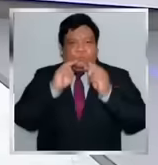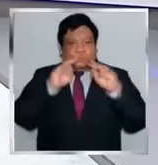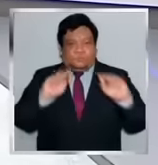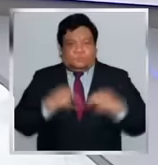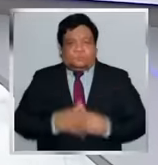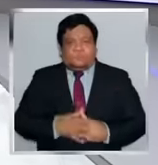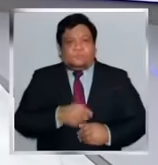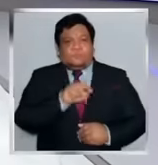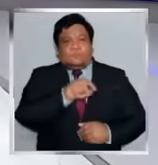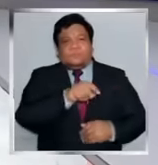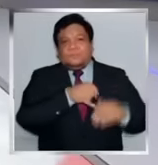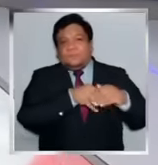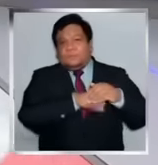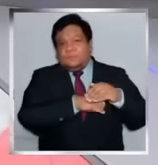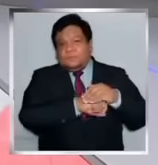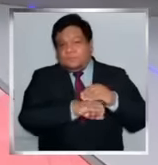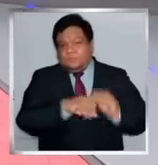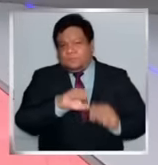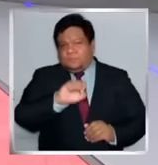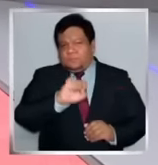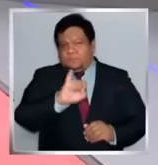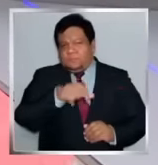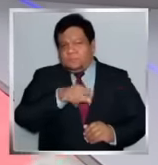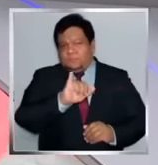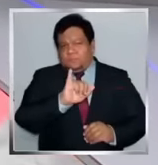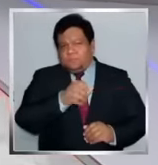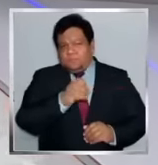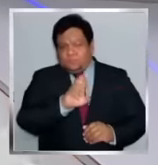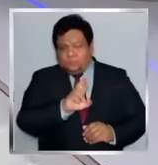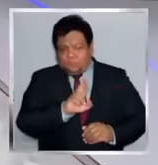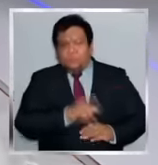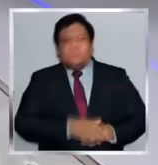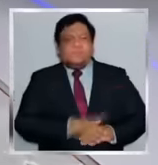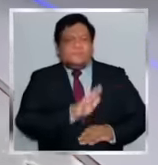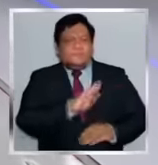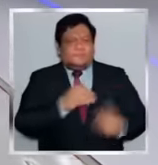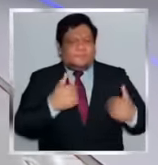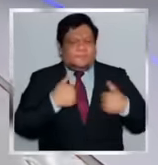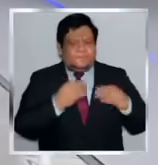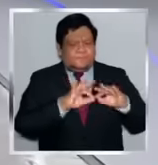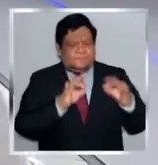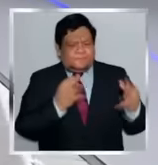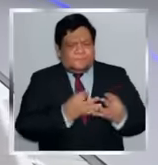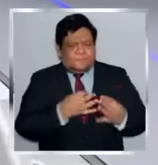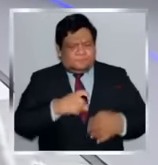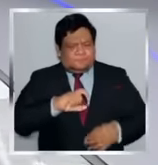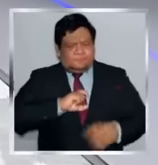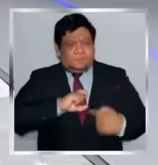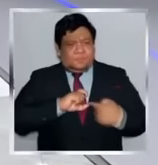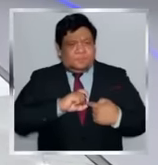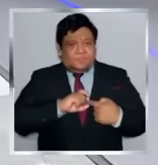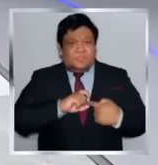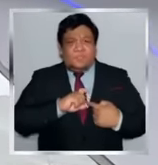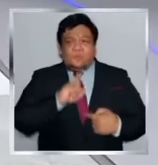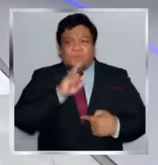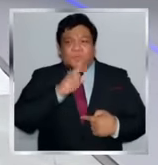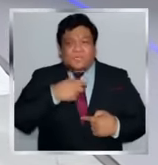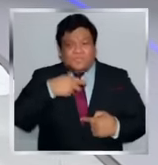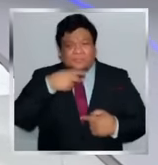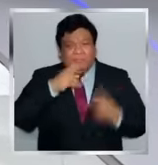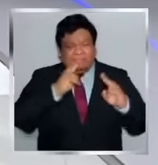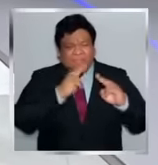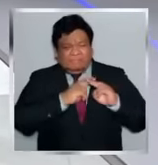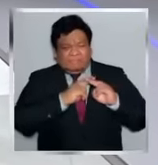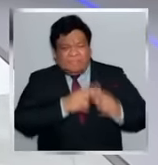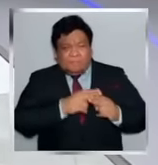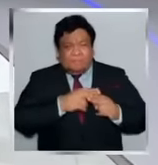daw anting-anting na kung tawagin, ngipin ng kidlat. Pero kanilang agima at hindi pala galing sa kidlat, kundi posibleng ngipin pala ng